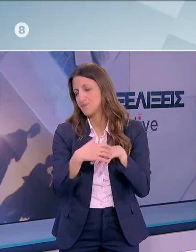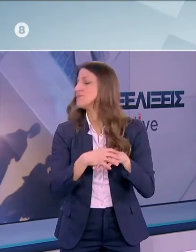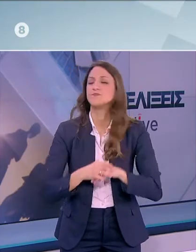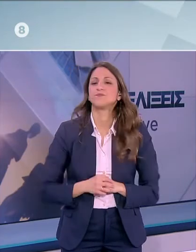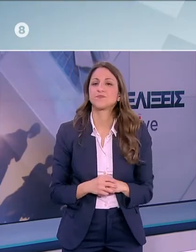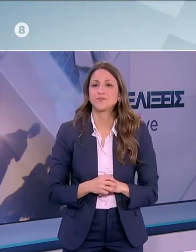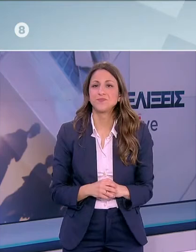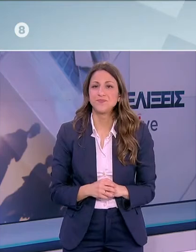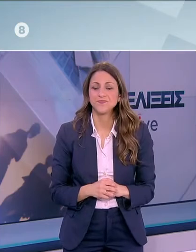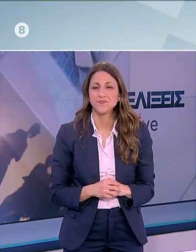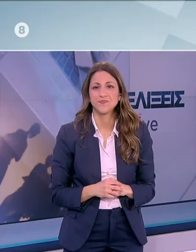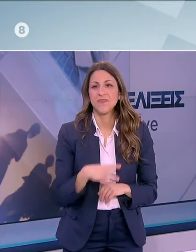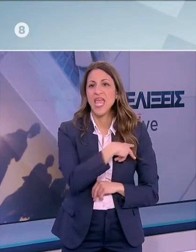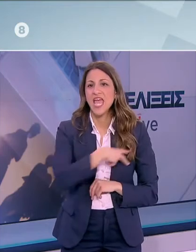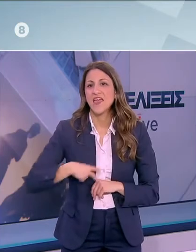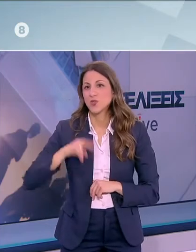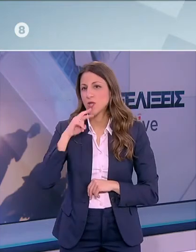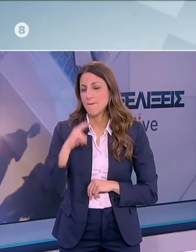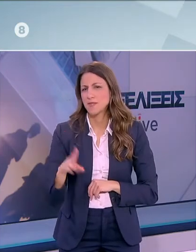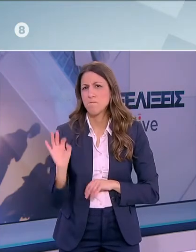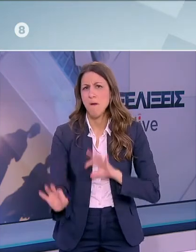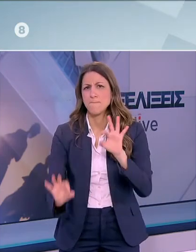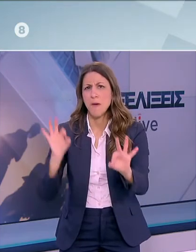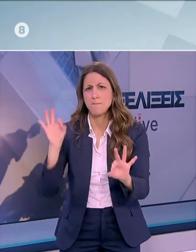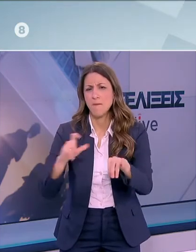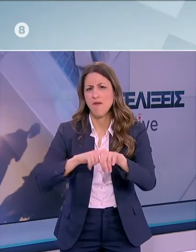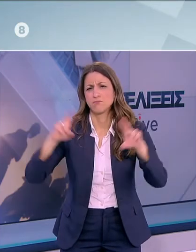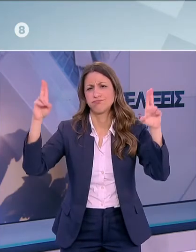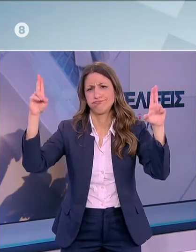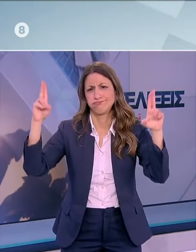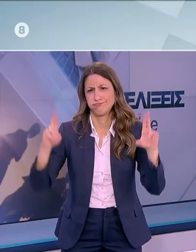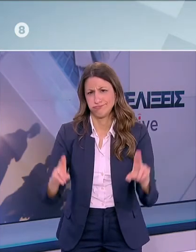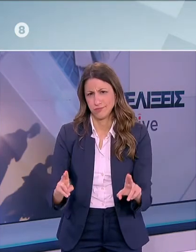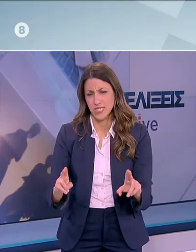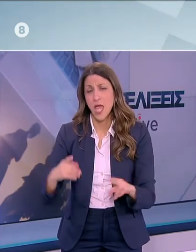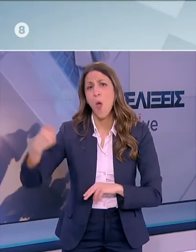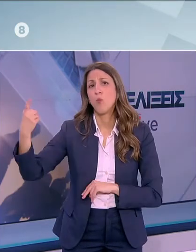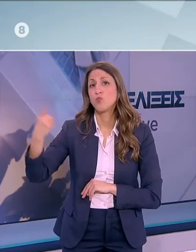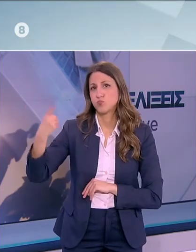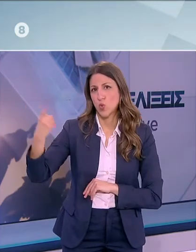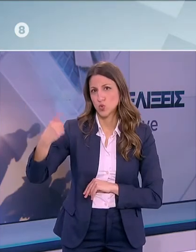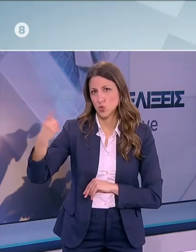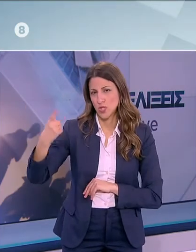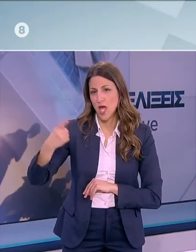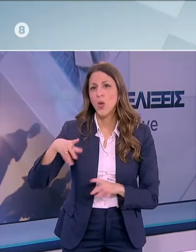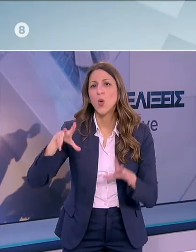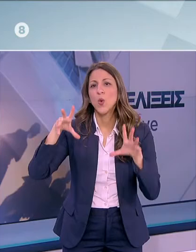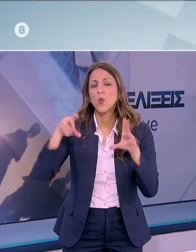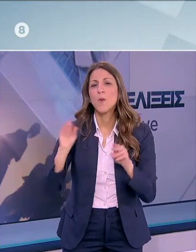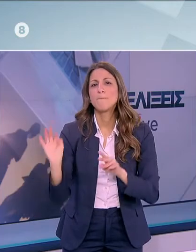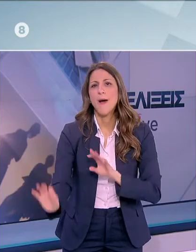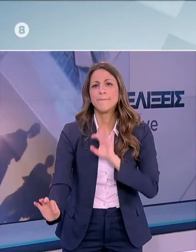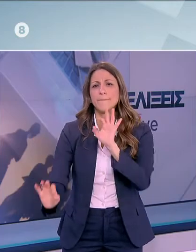λίγο επιστημονική ερώτηση. Όπως βλέπετε, μειώνει τα κρούσματα πάρα πολύ. Υπάρχουν, εξακολουθούν τα ποσοστά να αφορούν και κρούσματα που